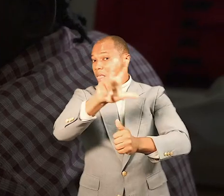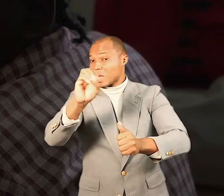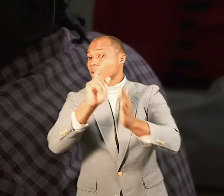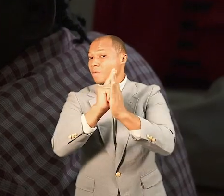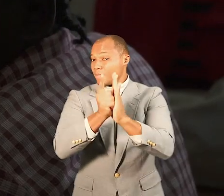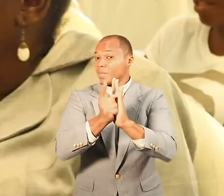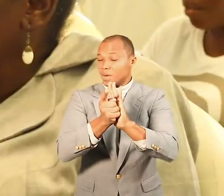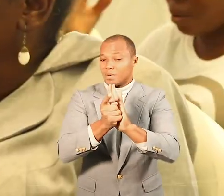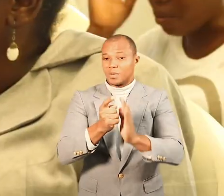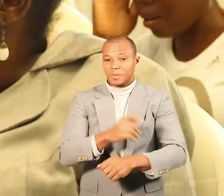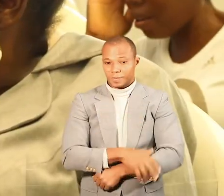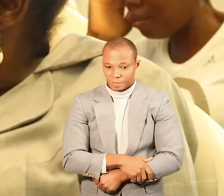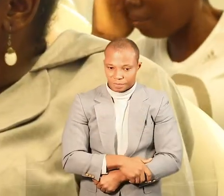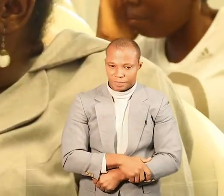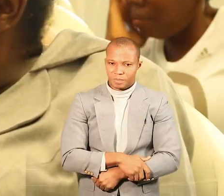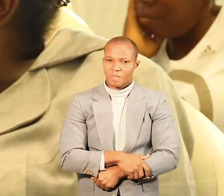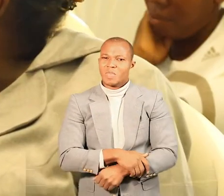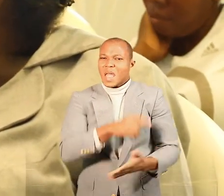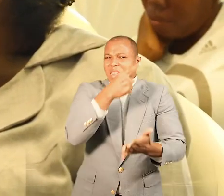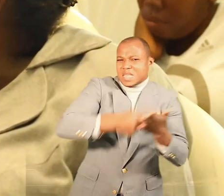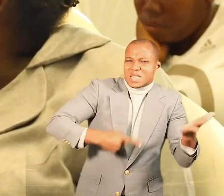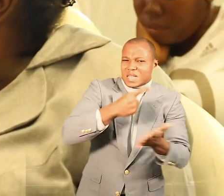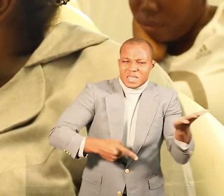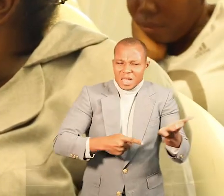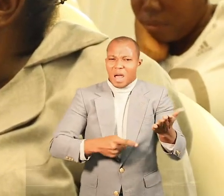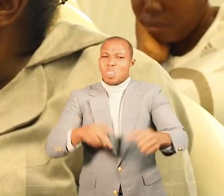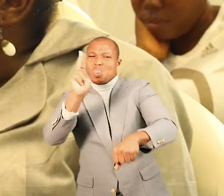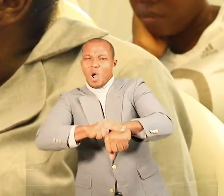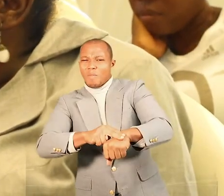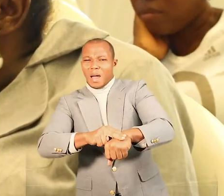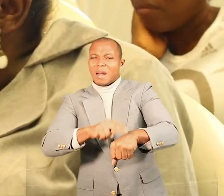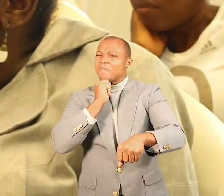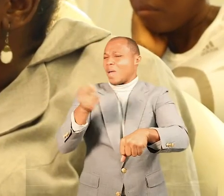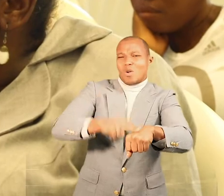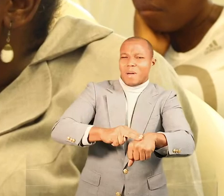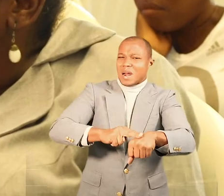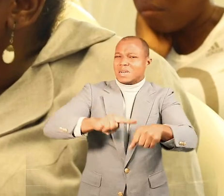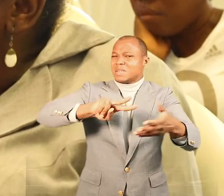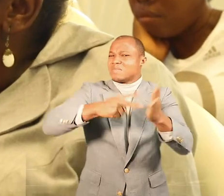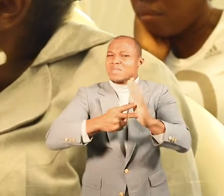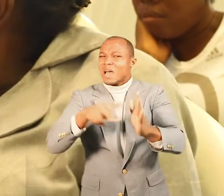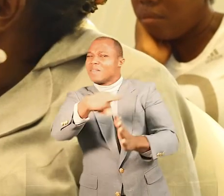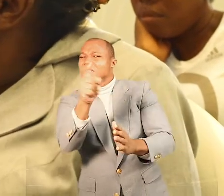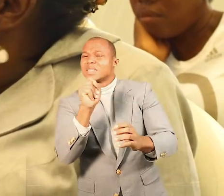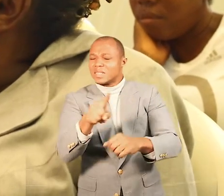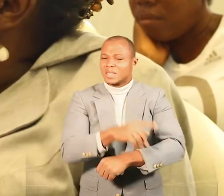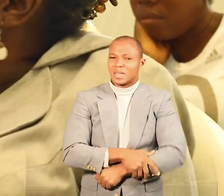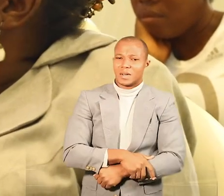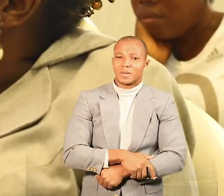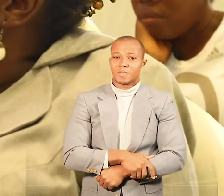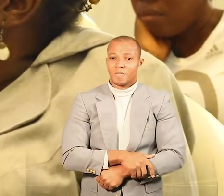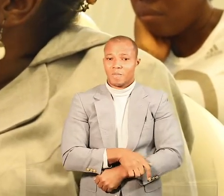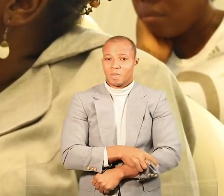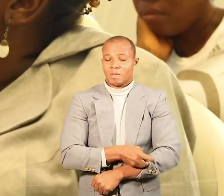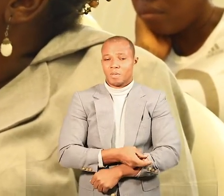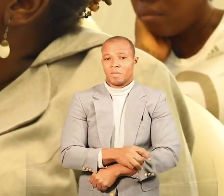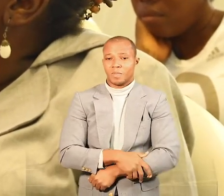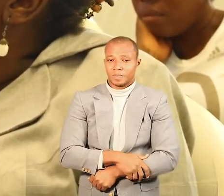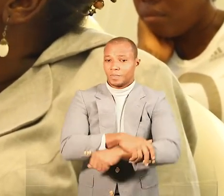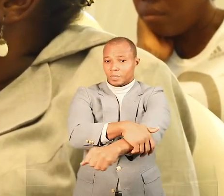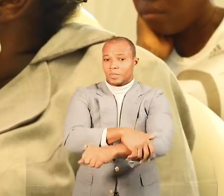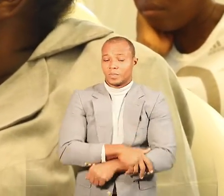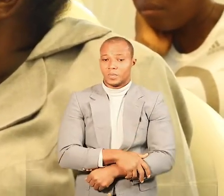qui c'est normal là? Parce que on pense tout le monde nous sur le même pied de salle. Bon bagarre ou arrivé